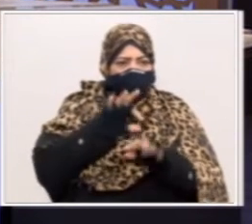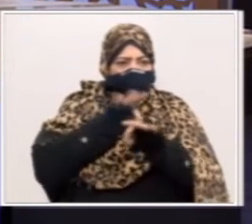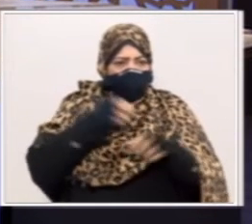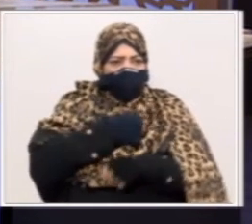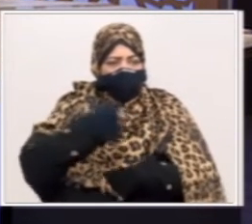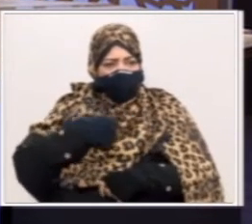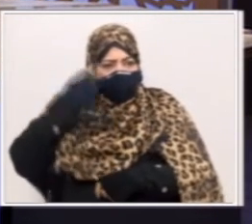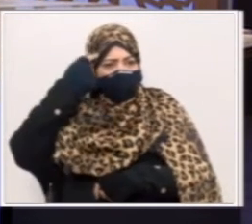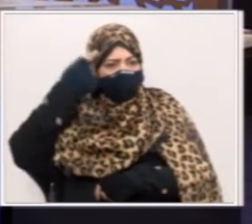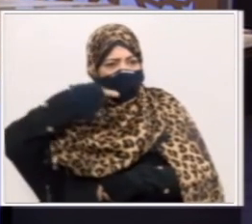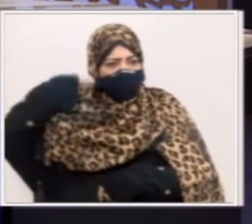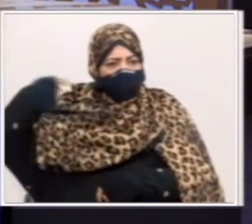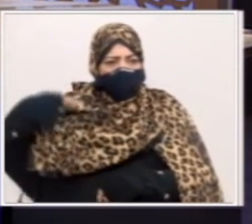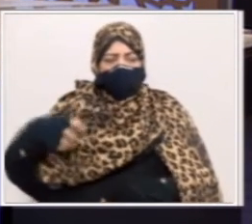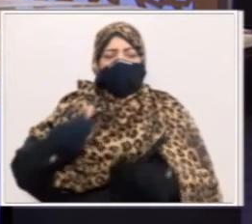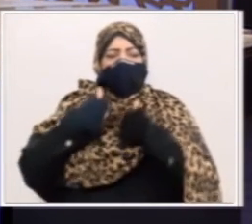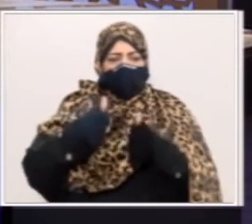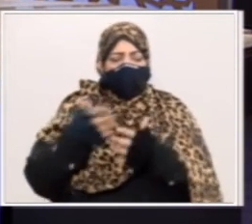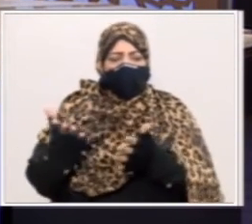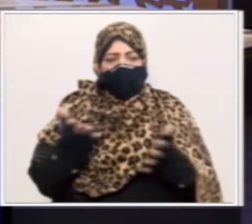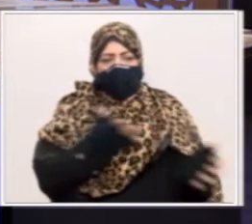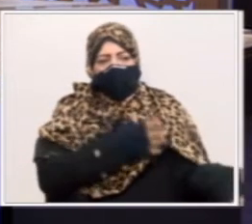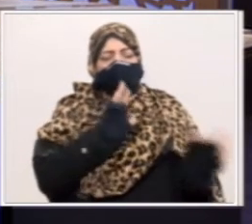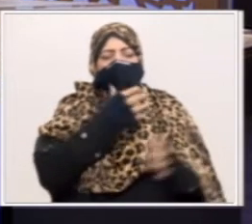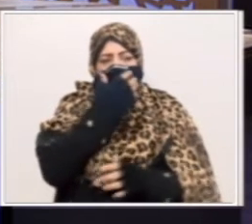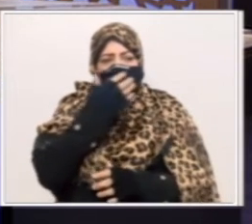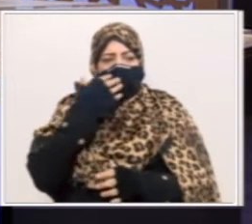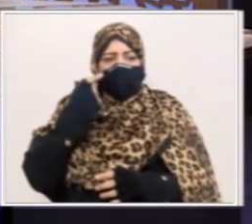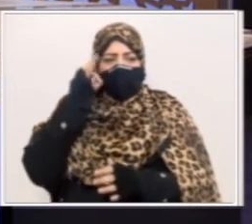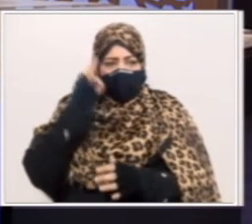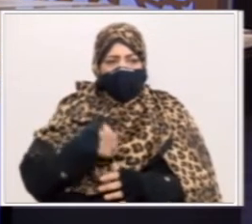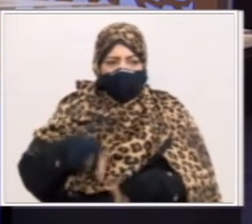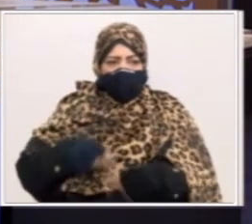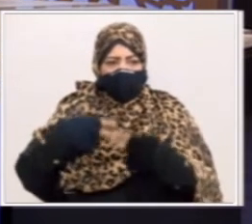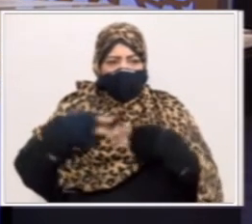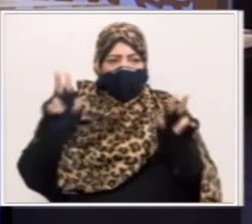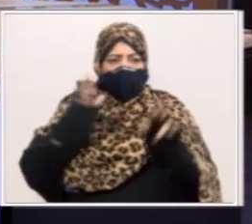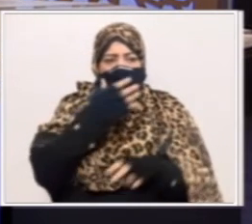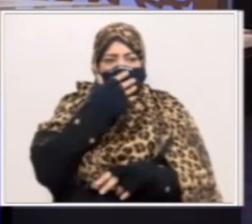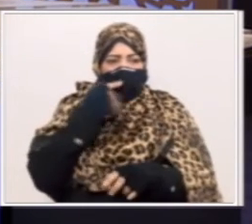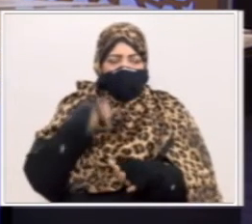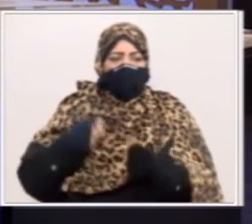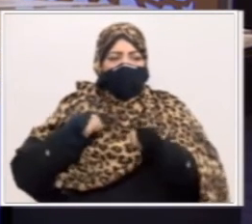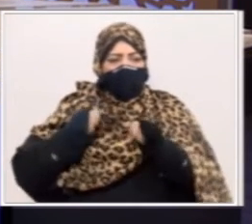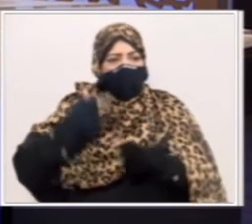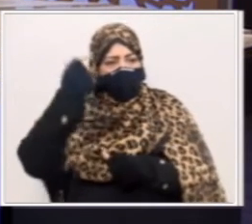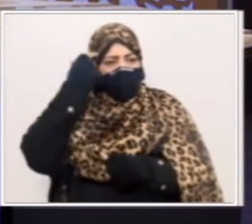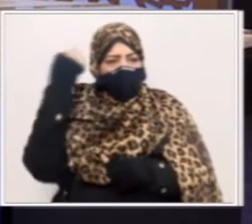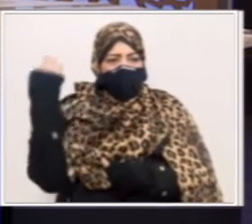قالك لازم تصيمي الآن، يعني تقدر تصيمي يعني؟ لا إن شاء الله بإذن الله. هاي إذا كان زال